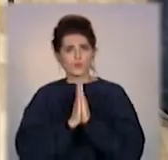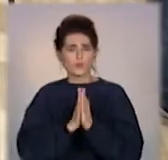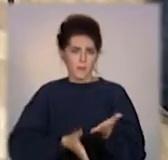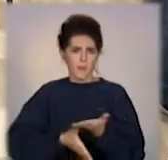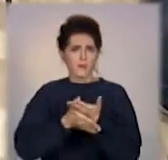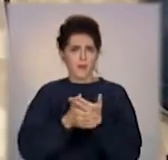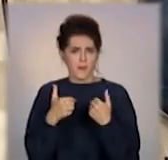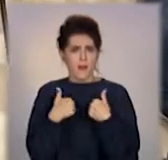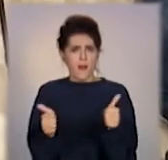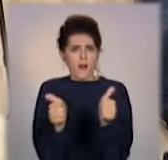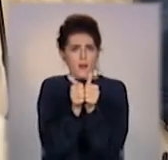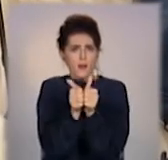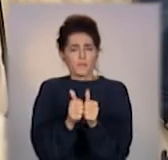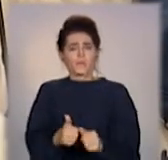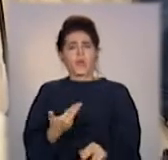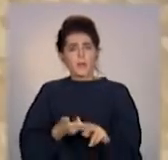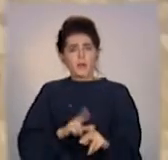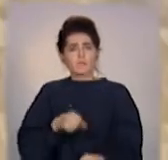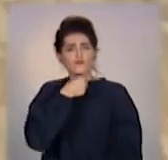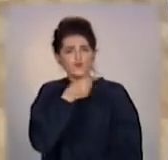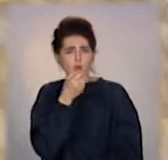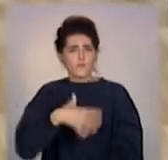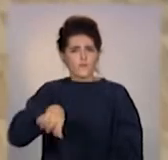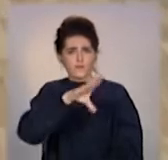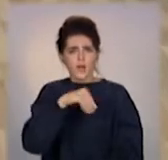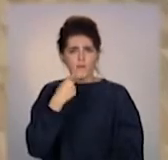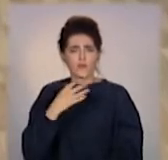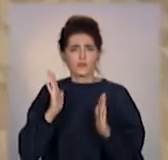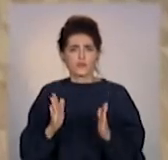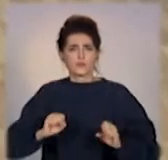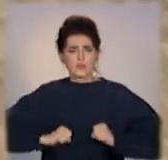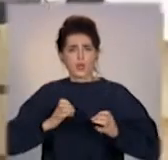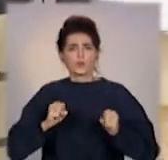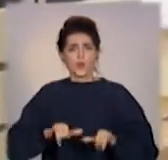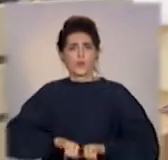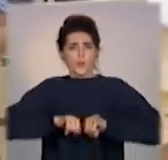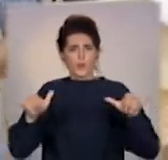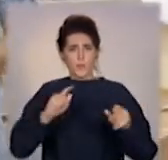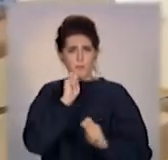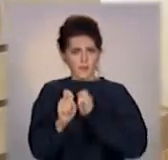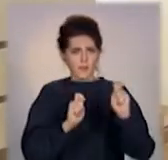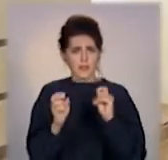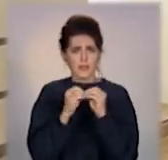вами. Чиновники обіцяють, до кінця року придбають для спортсменів Донеччини ще 10